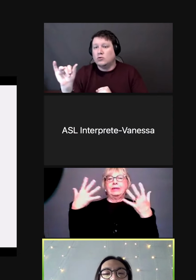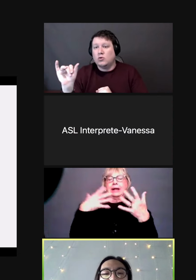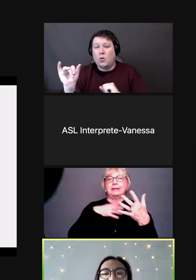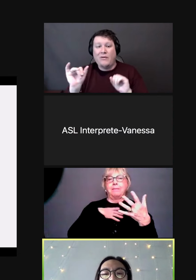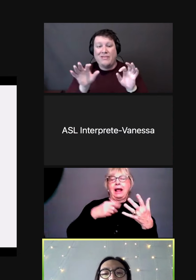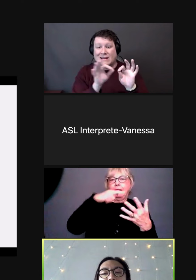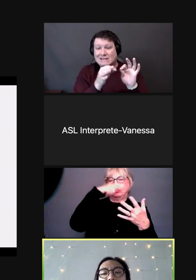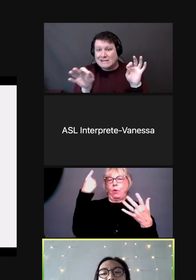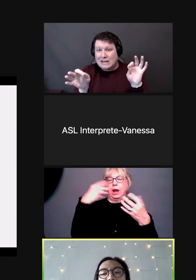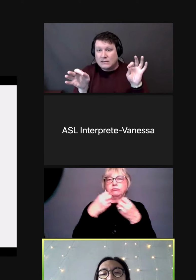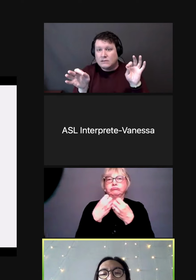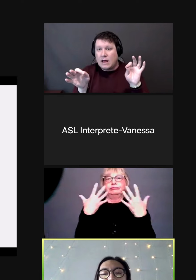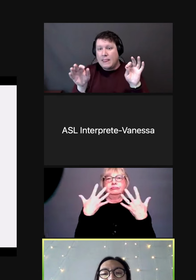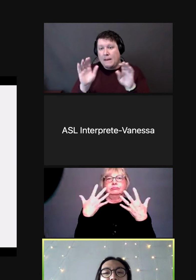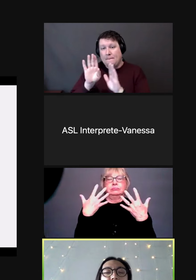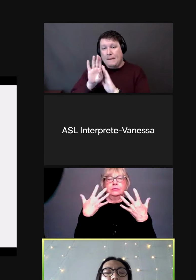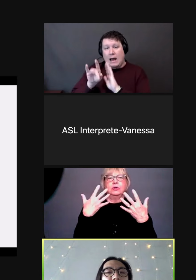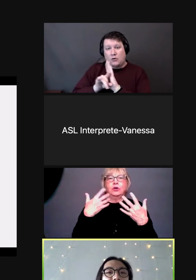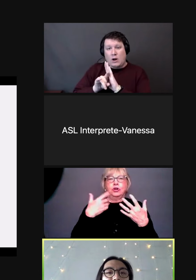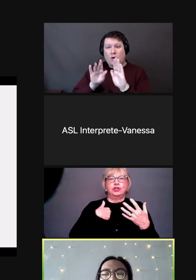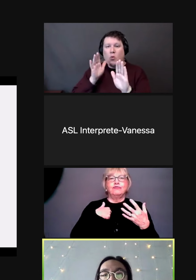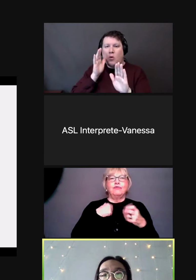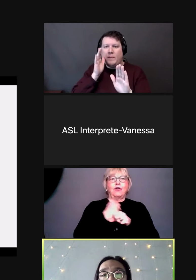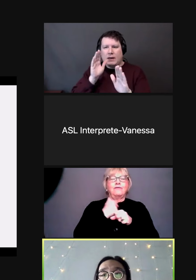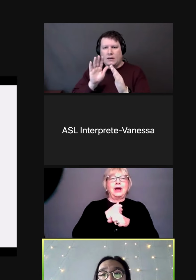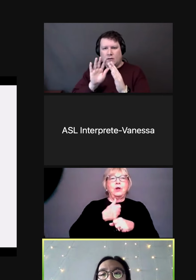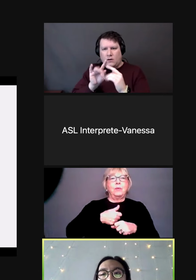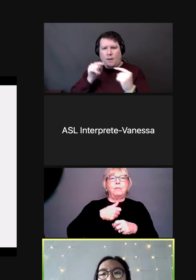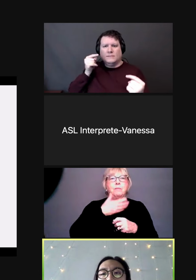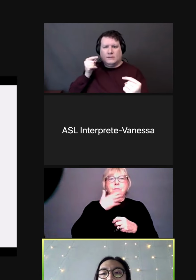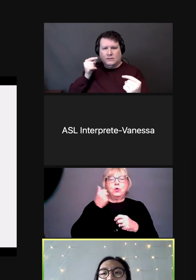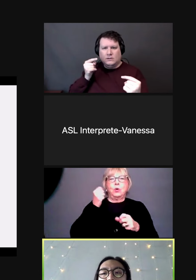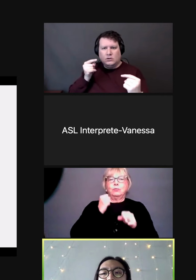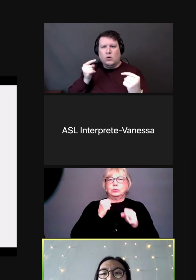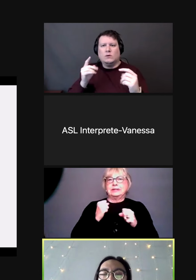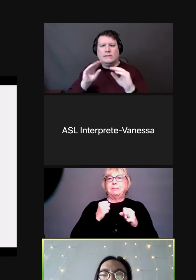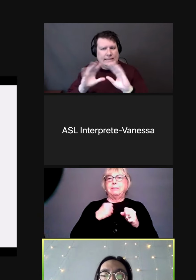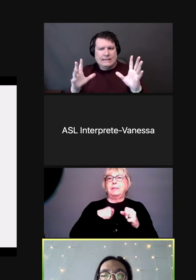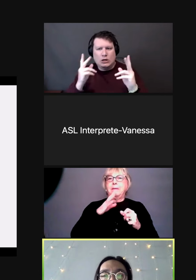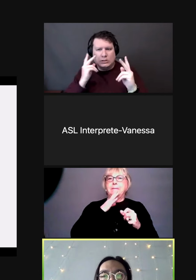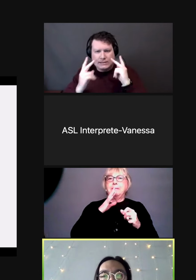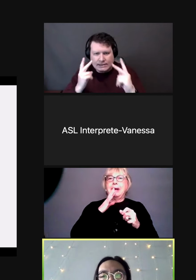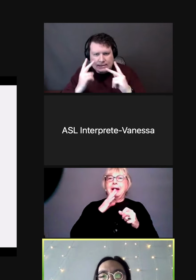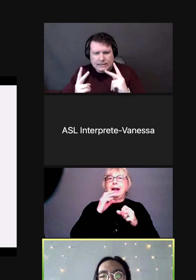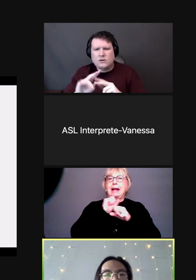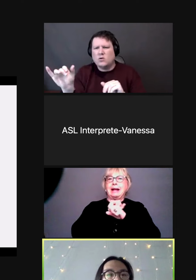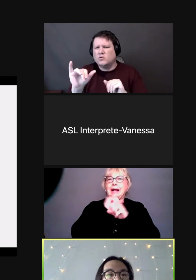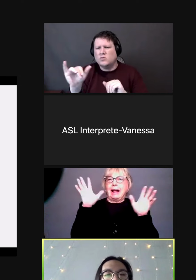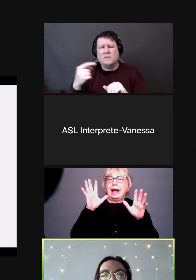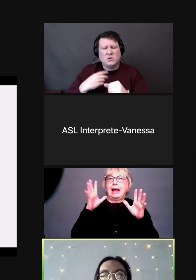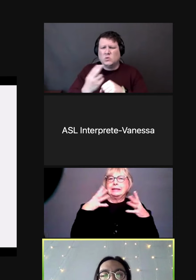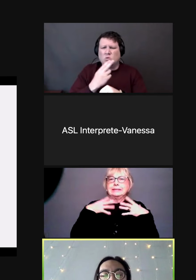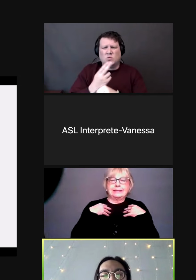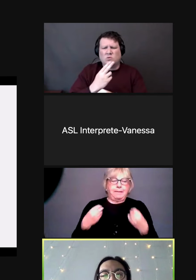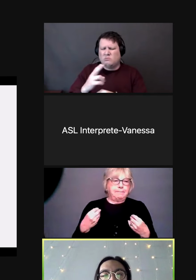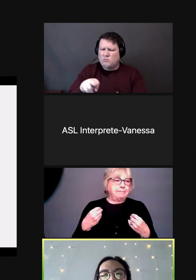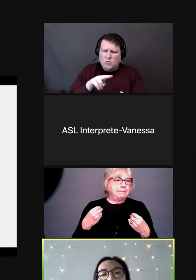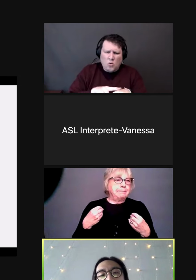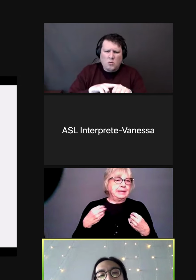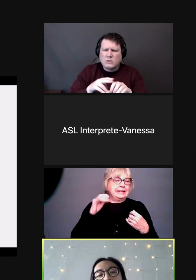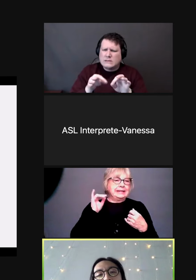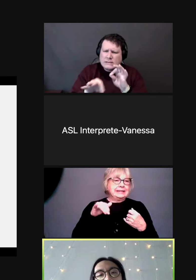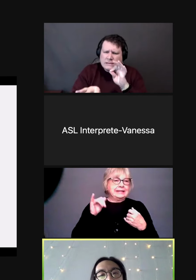le fond. Je ferai de mon mieux pour utiliser une langue claire et simple. S'il y a quelque chose que vous